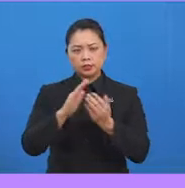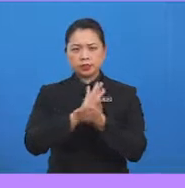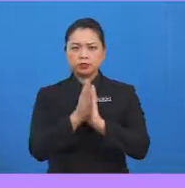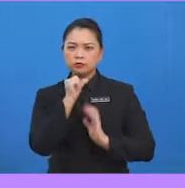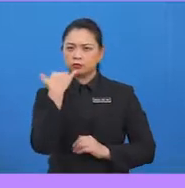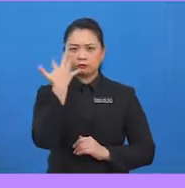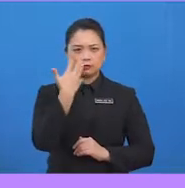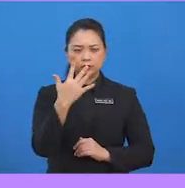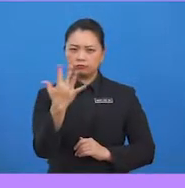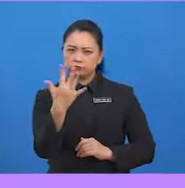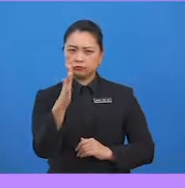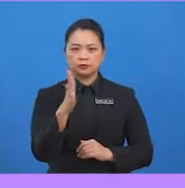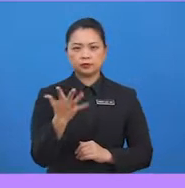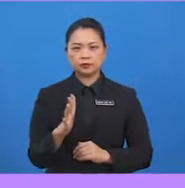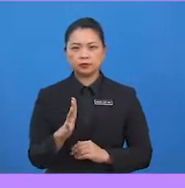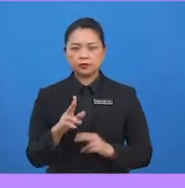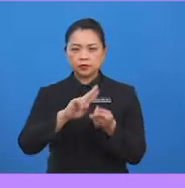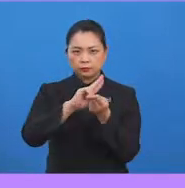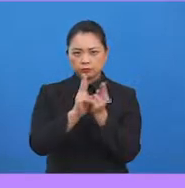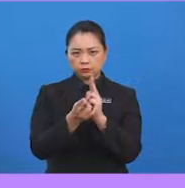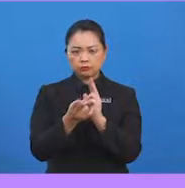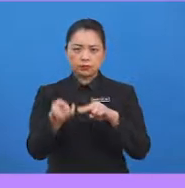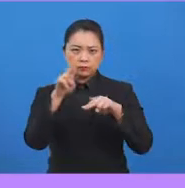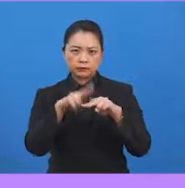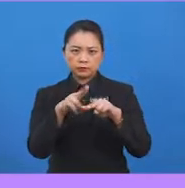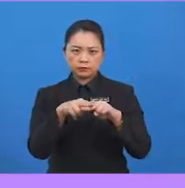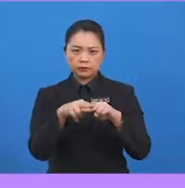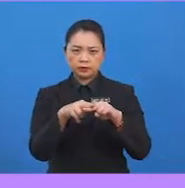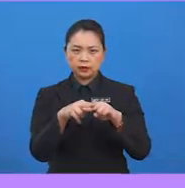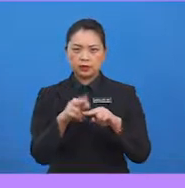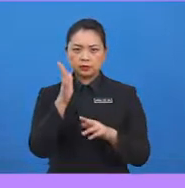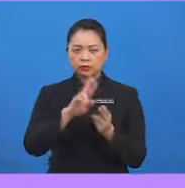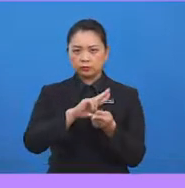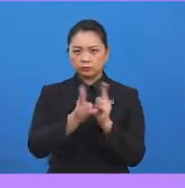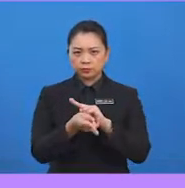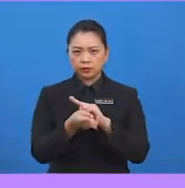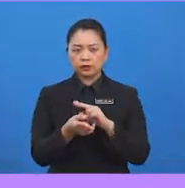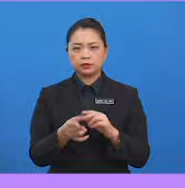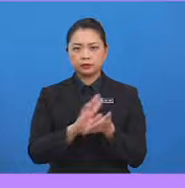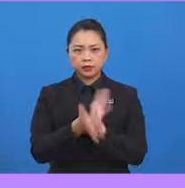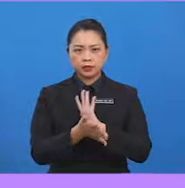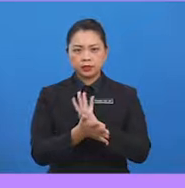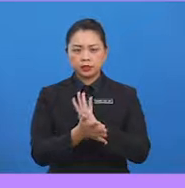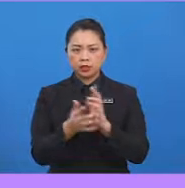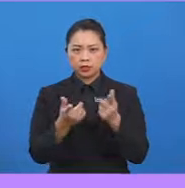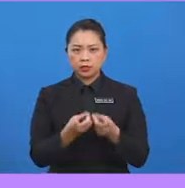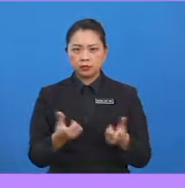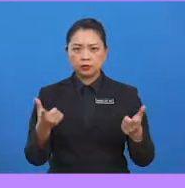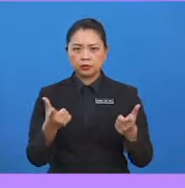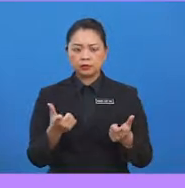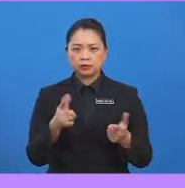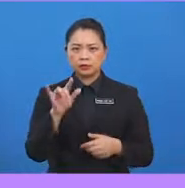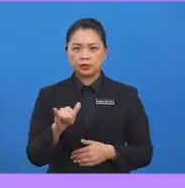hilang kekilauannya. Penambahan sedikit logam zinc ke dalamnya akan menghasilkan aloi loyang yang